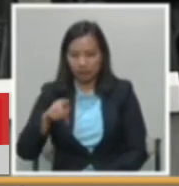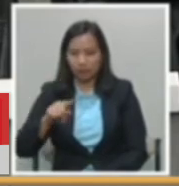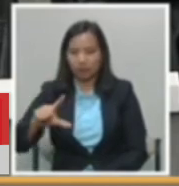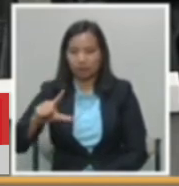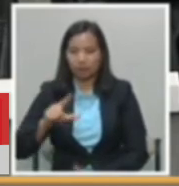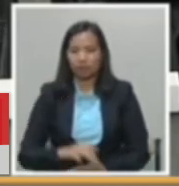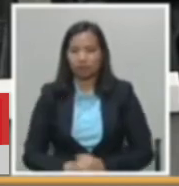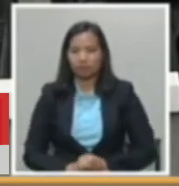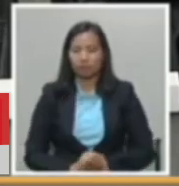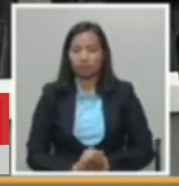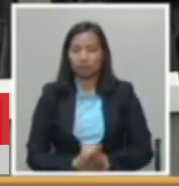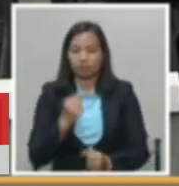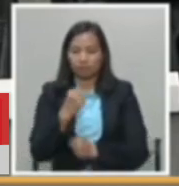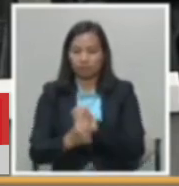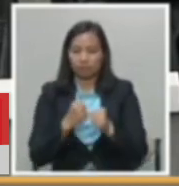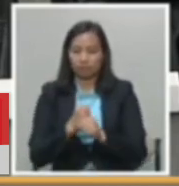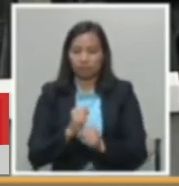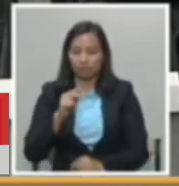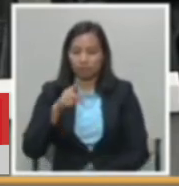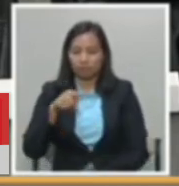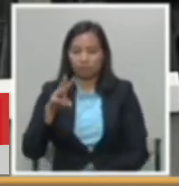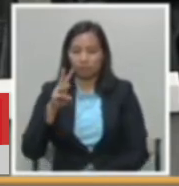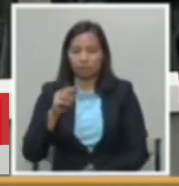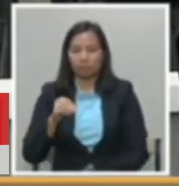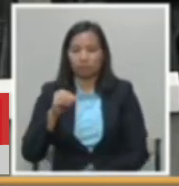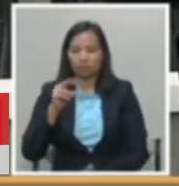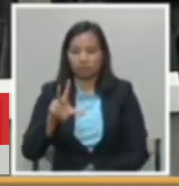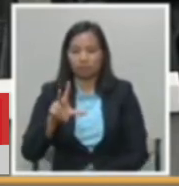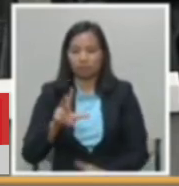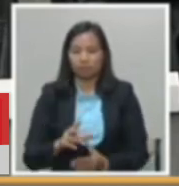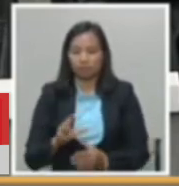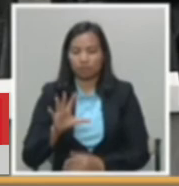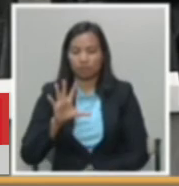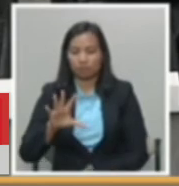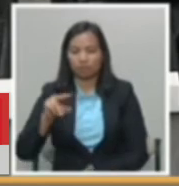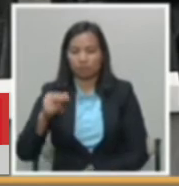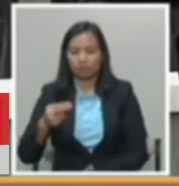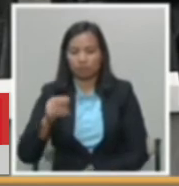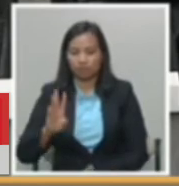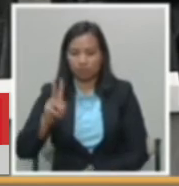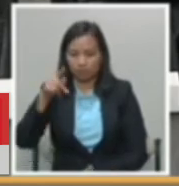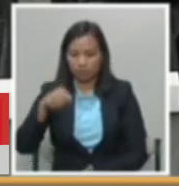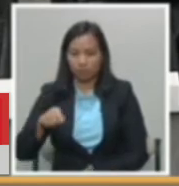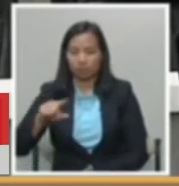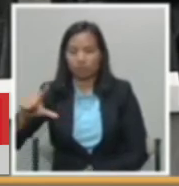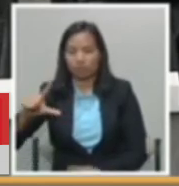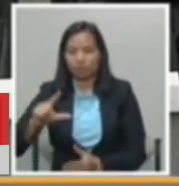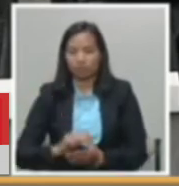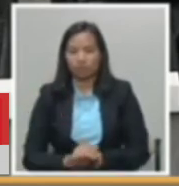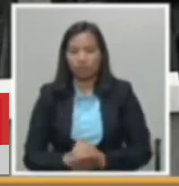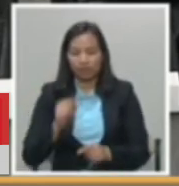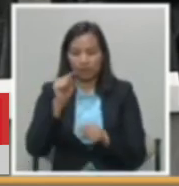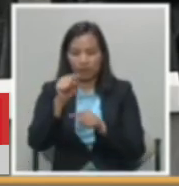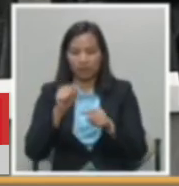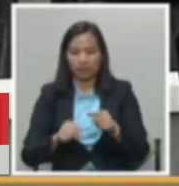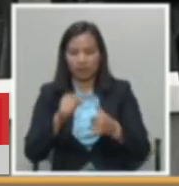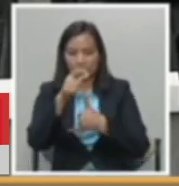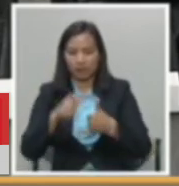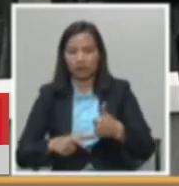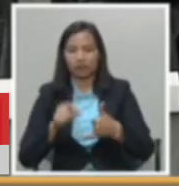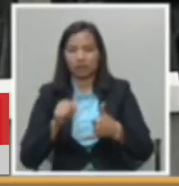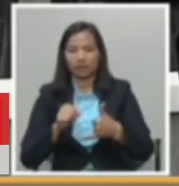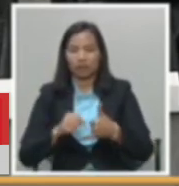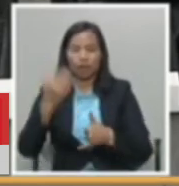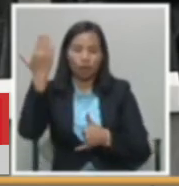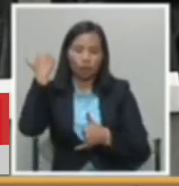ปี2563นะครับเมื่อกี้62นะครับได้ 54,400 กว่าล้านถ้าคิดไปในหัวเขาก็ไม่ได้คิดเพราะเมื่อก่อน